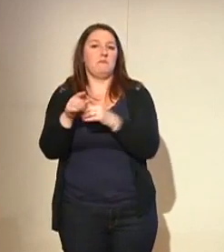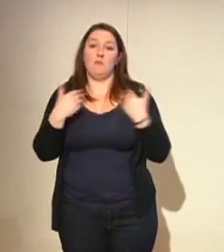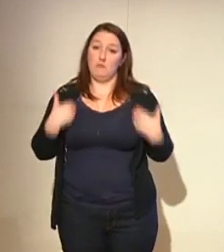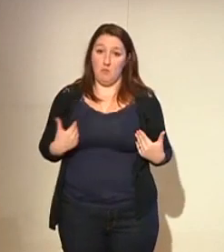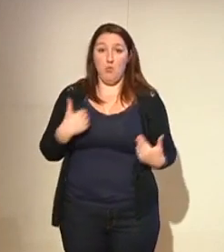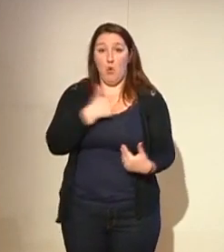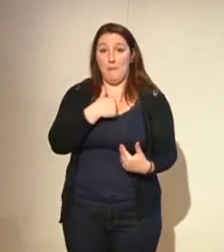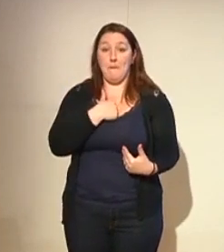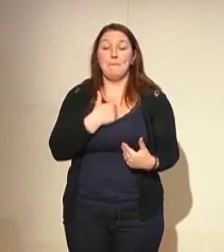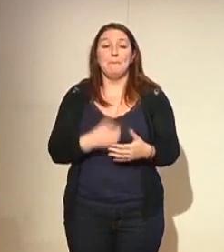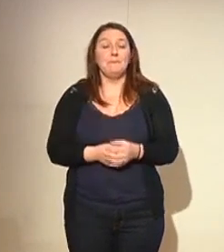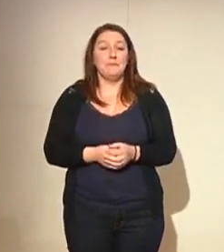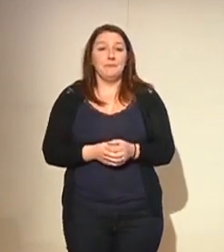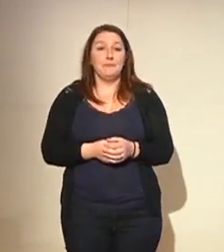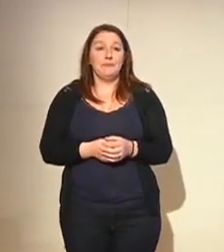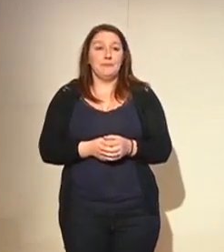moi-même